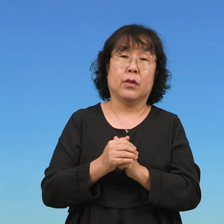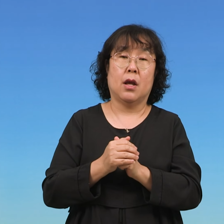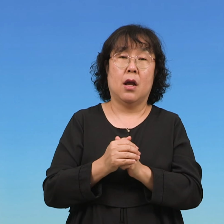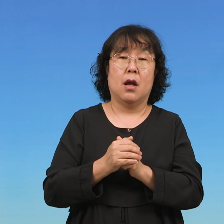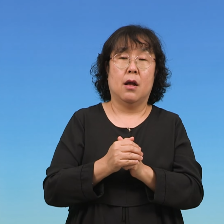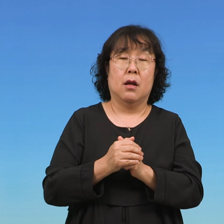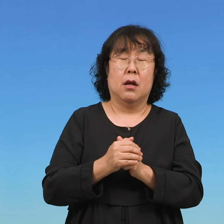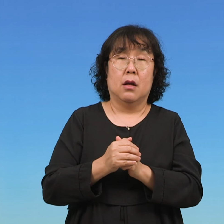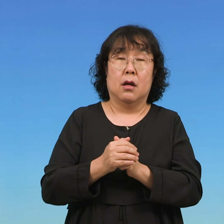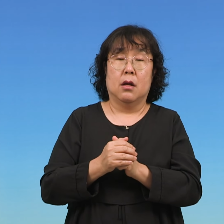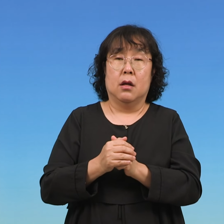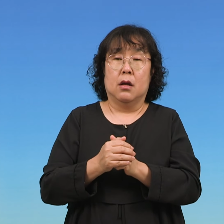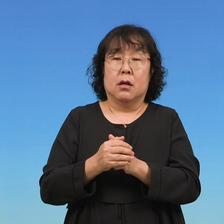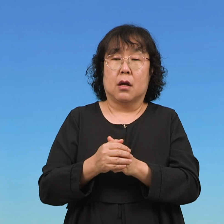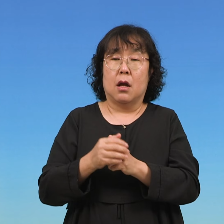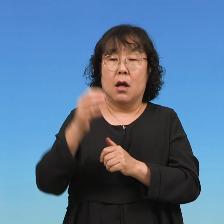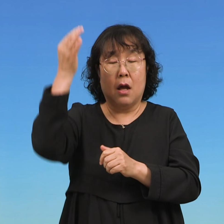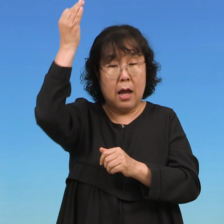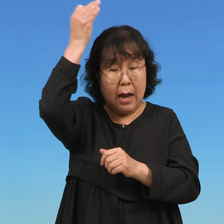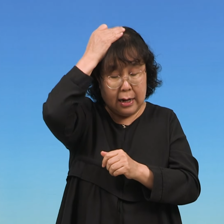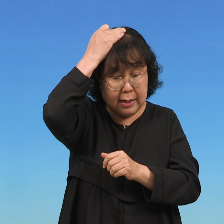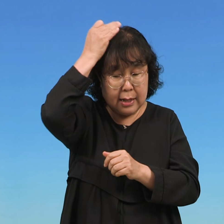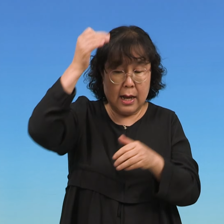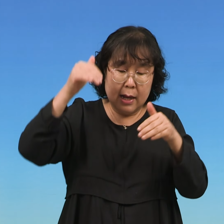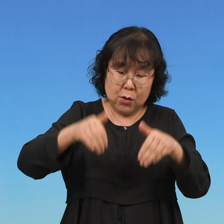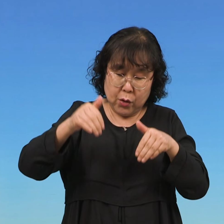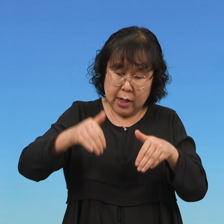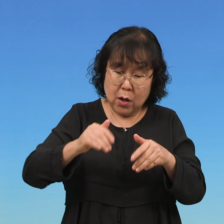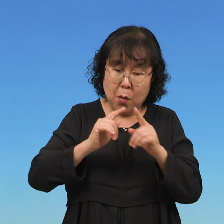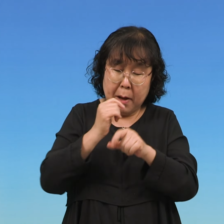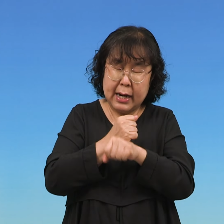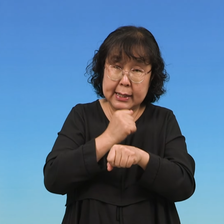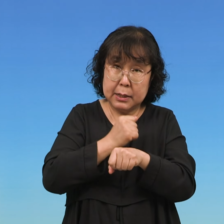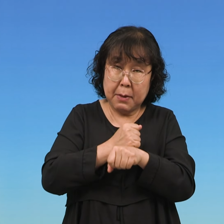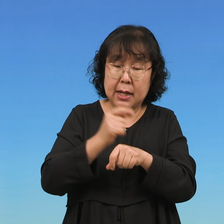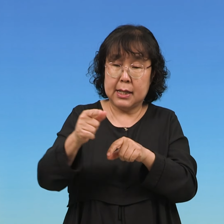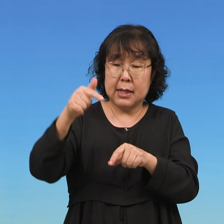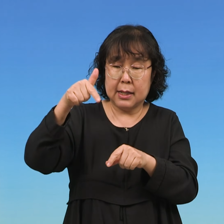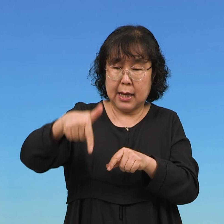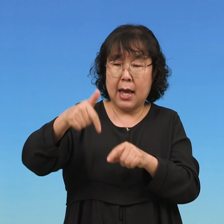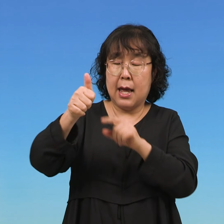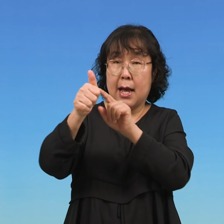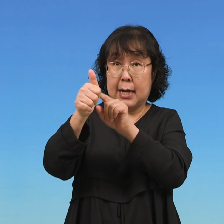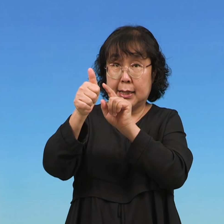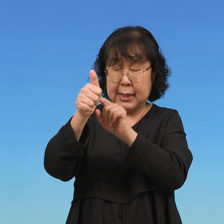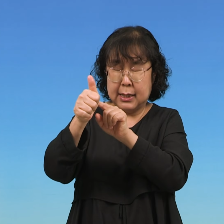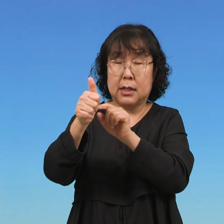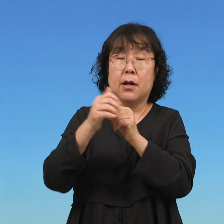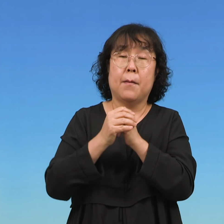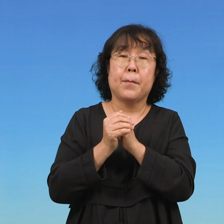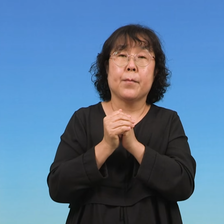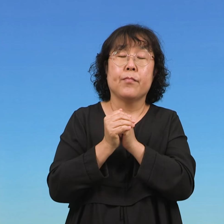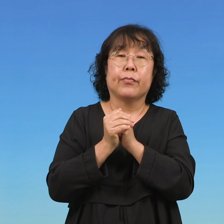개아시를 엘리사의 사환이라고 그렇게 번역했지만 더 정확하게 말하면요이